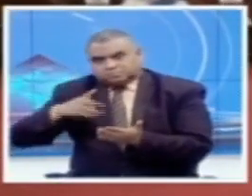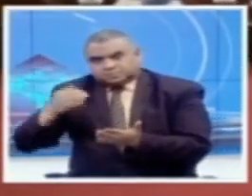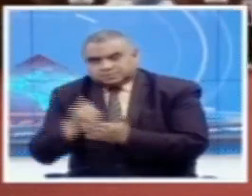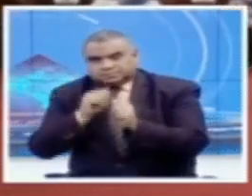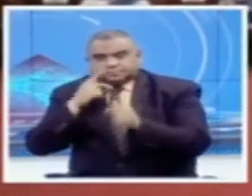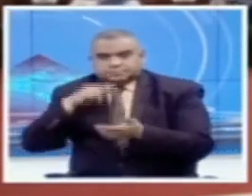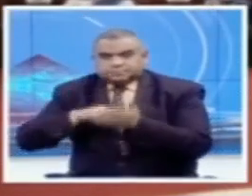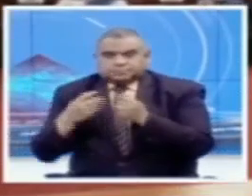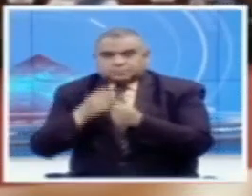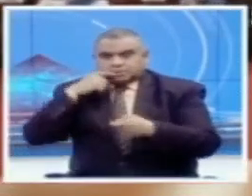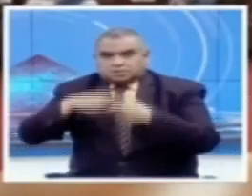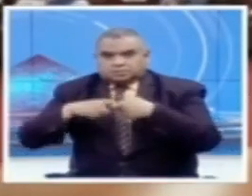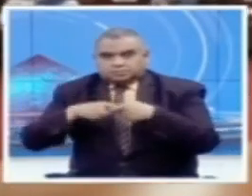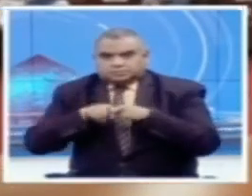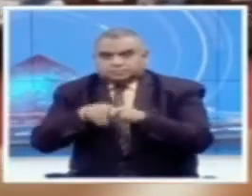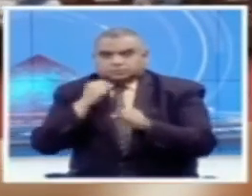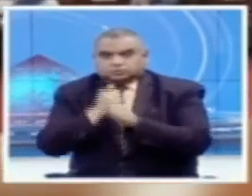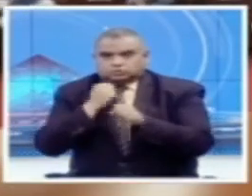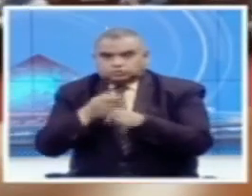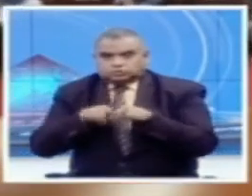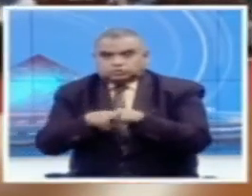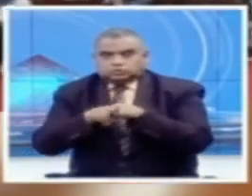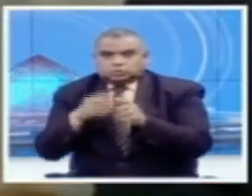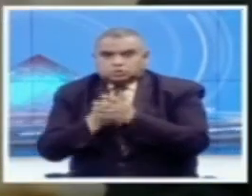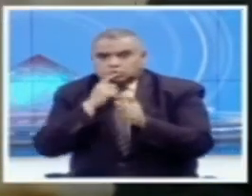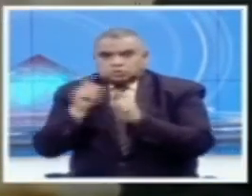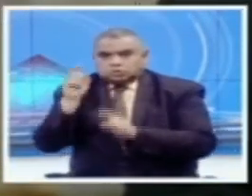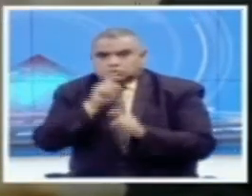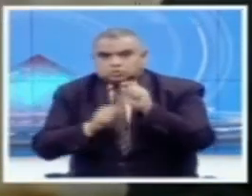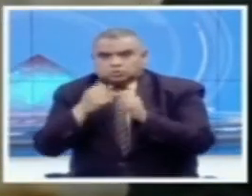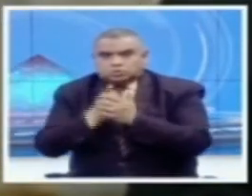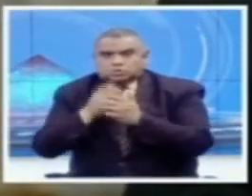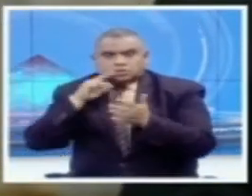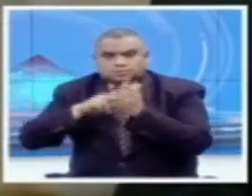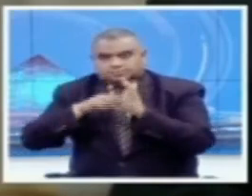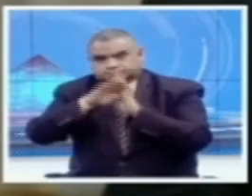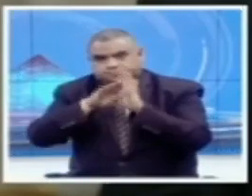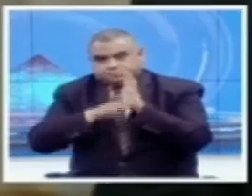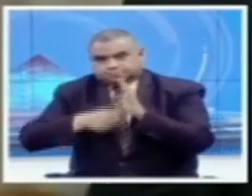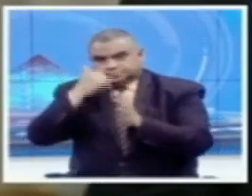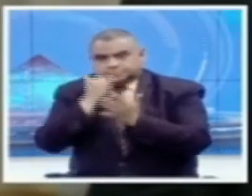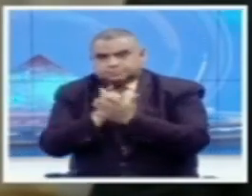في نشر الوعي وفي تحصين العقول. ودارت النقاش حول ما هي السياسات الاقتصادية